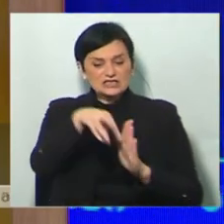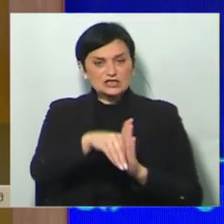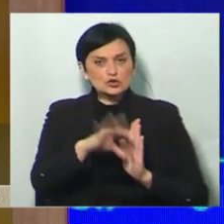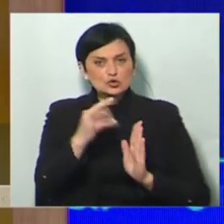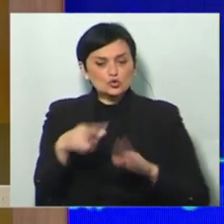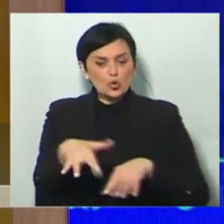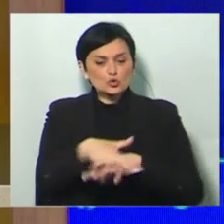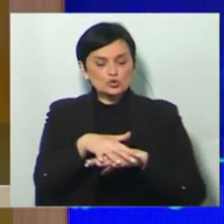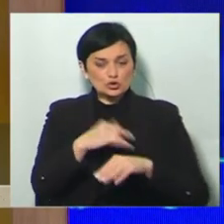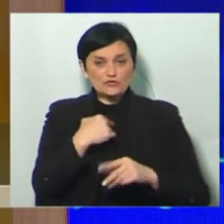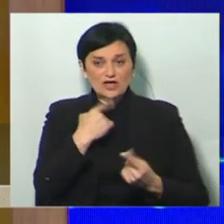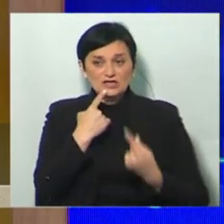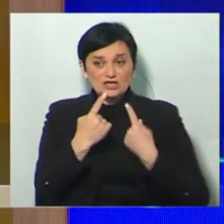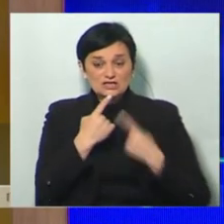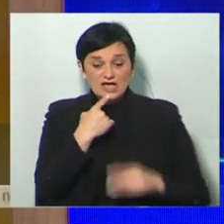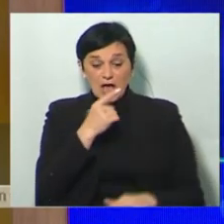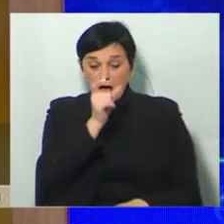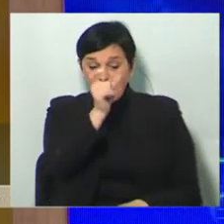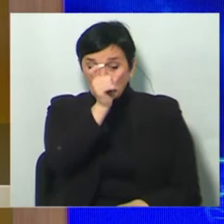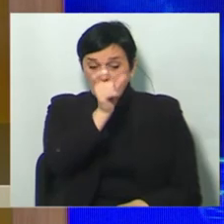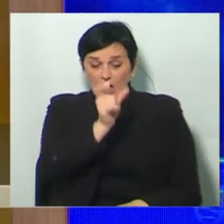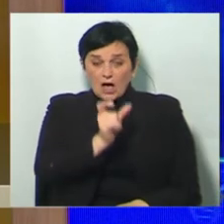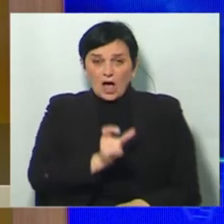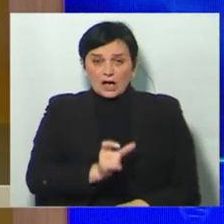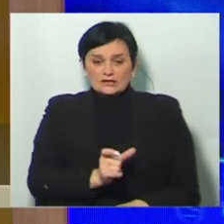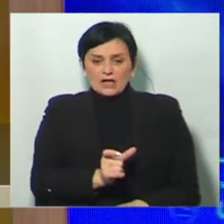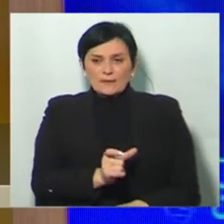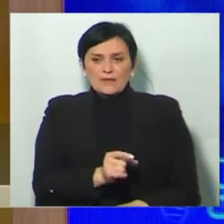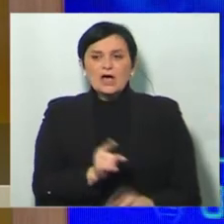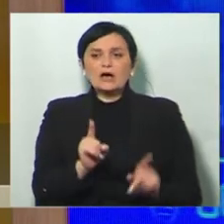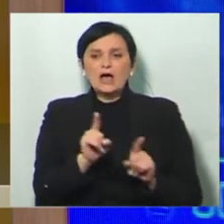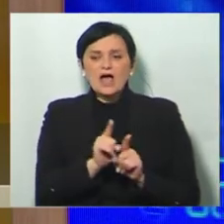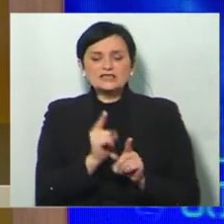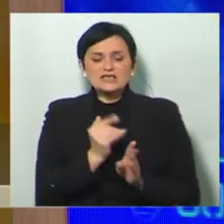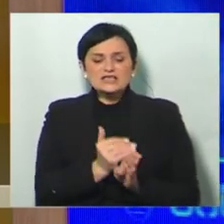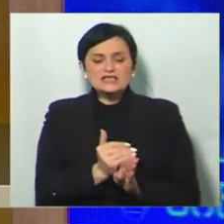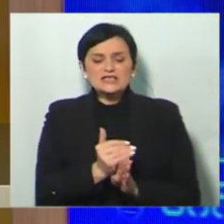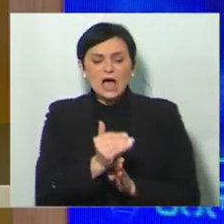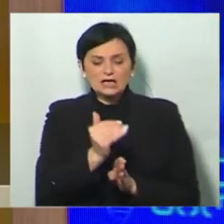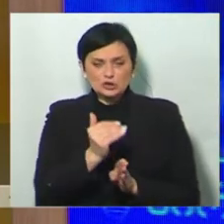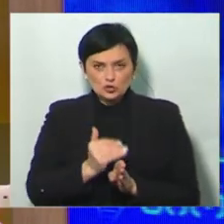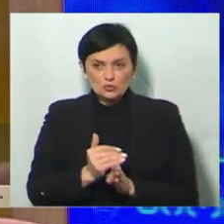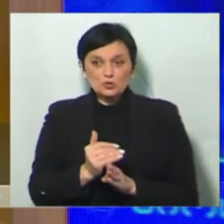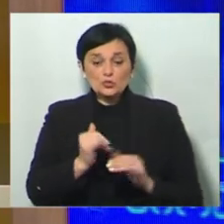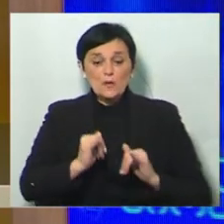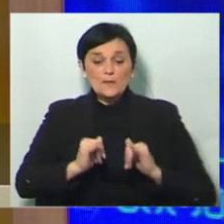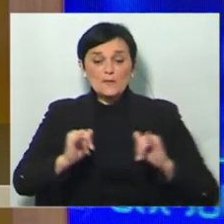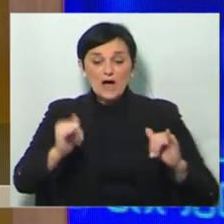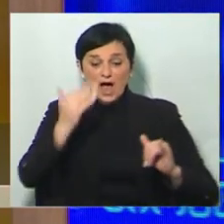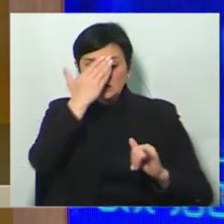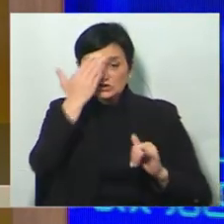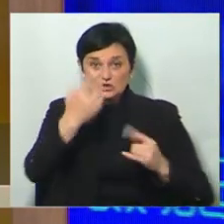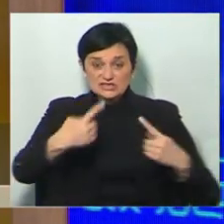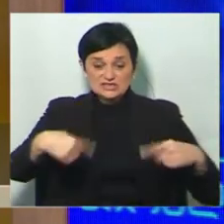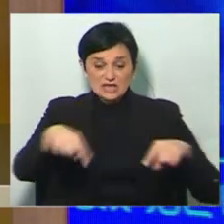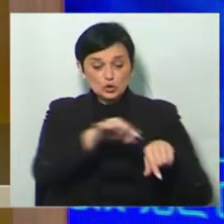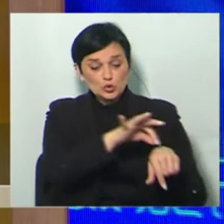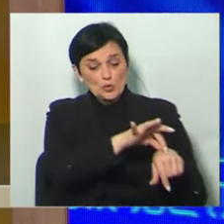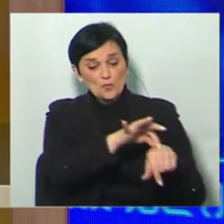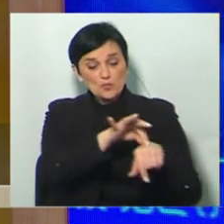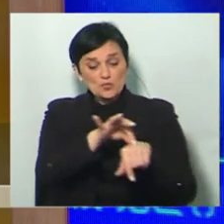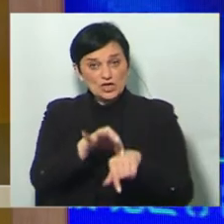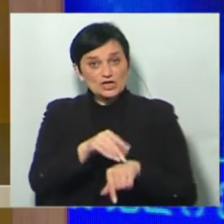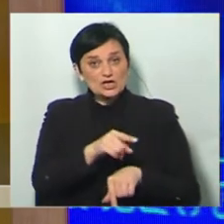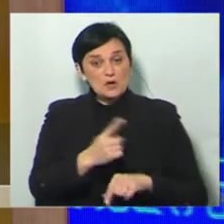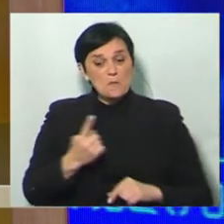ჩვენ საუბრობდით. Ადამიანი, რომელიც ასე თანმიმდევრულად მივიყვანეთ ფართო საზოგადოებამდე, ისწრაფის თუ